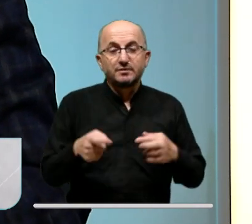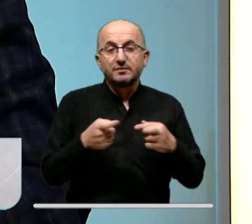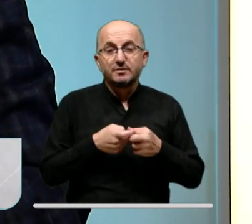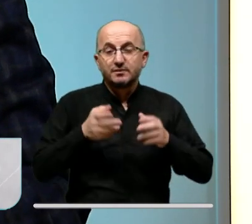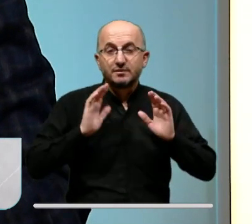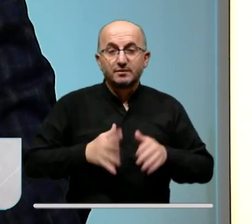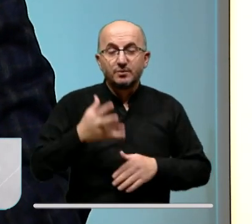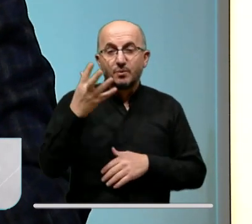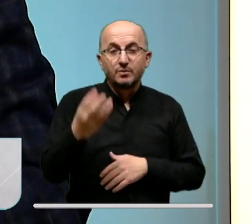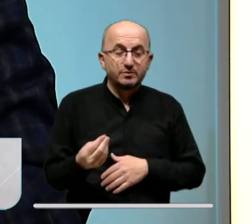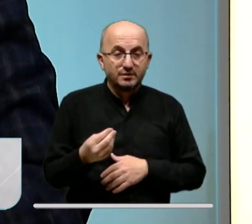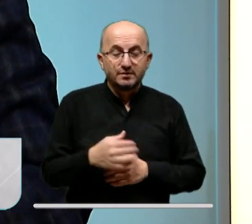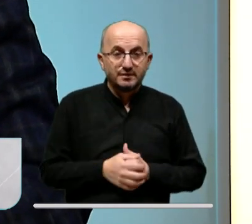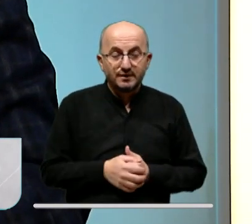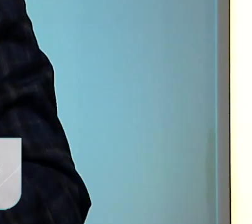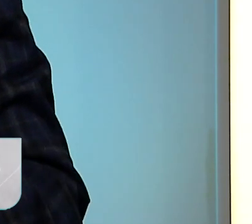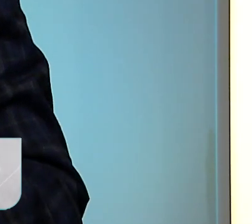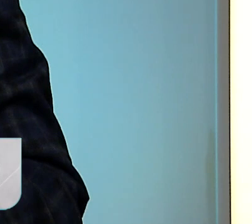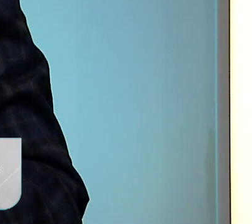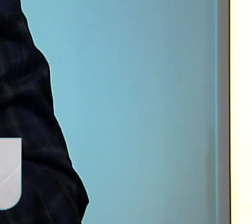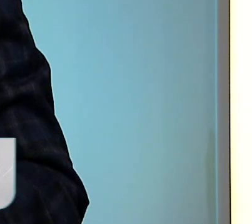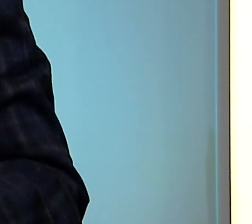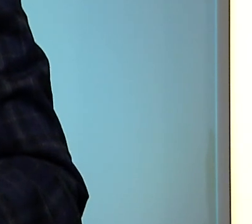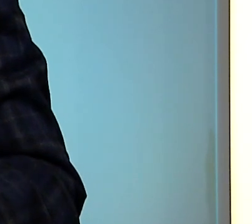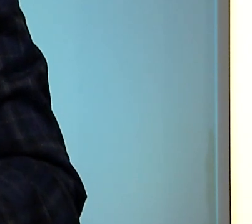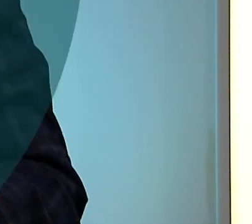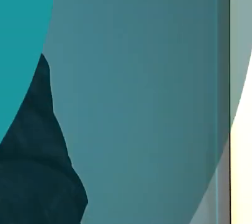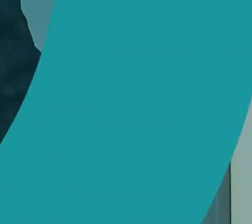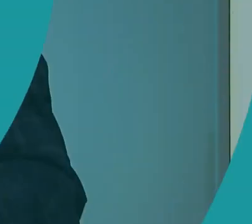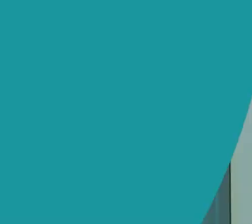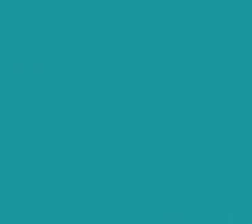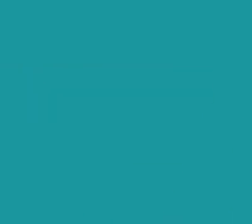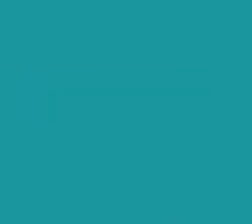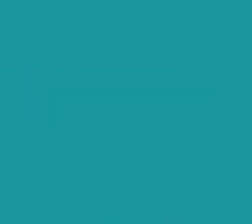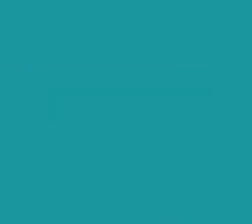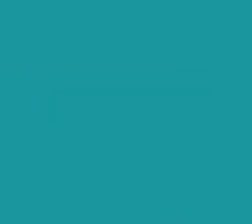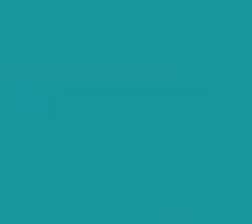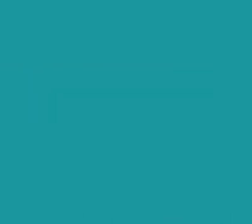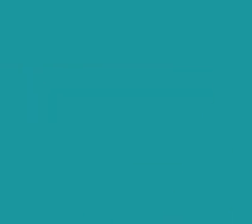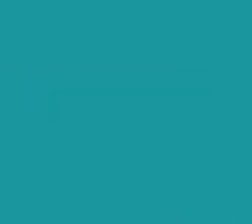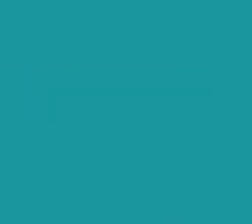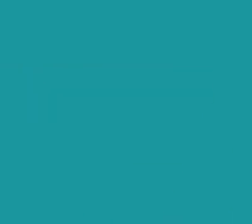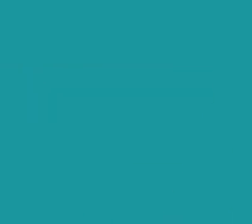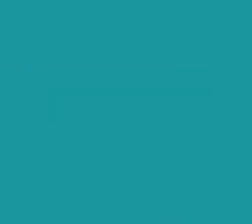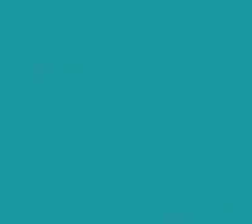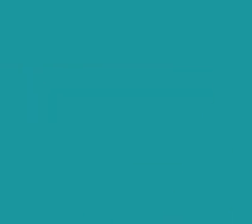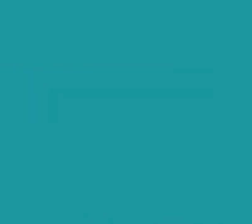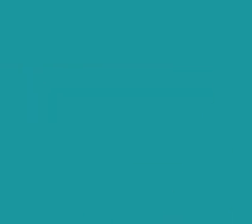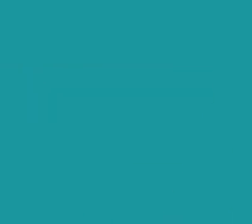olacağından kıraat yapar lahik hükmünde olursa son iki rekatı kılacağına dolayı kıraat yapmaz